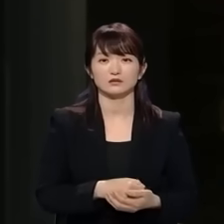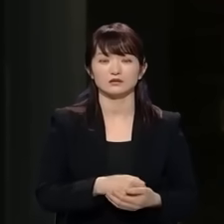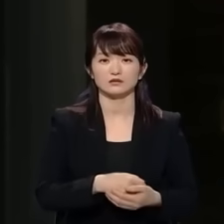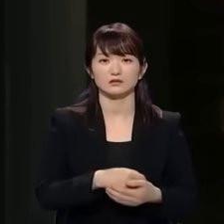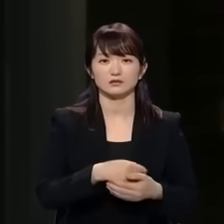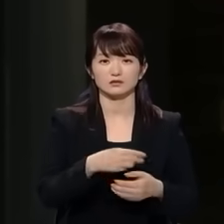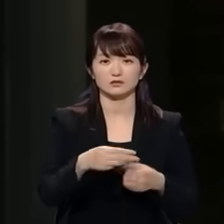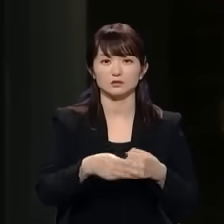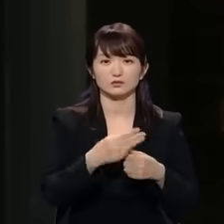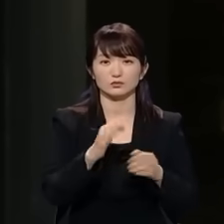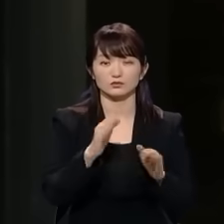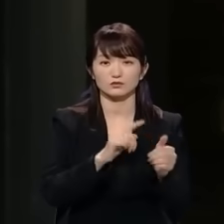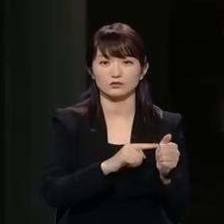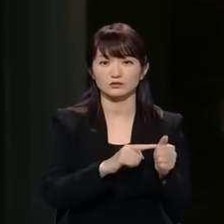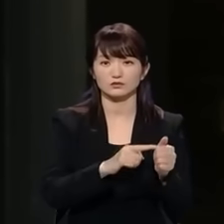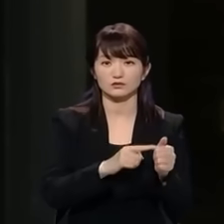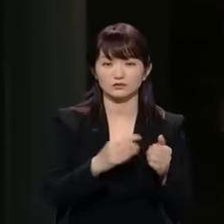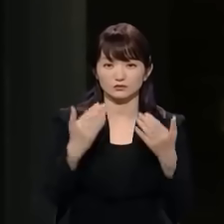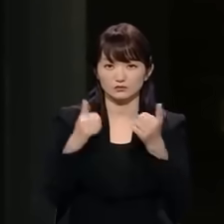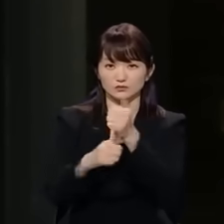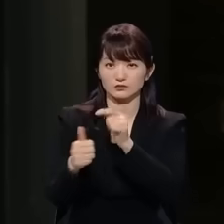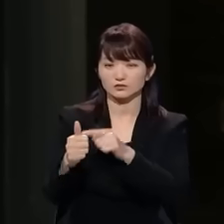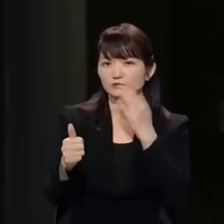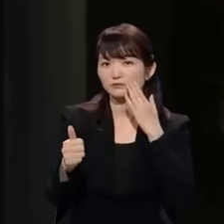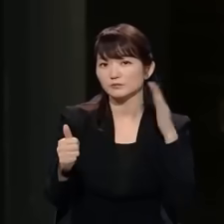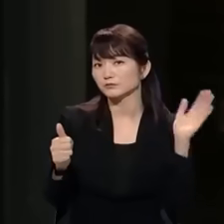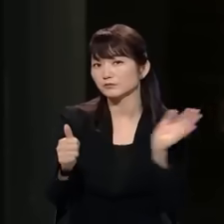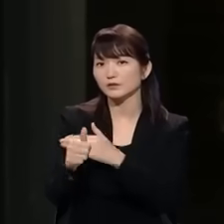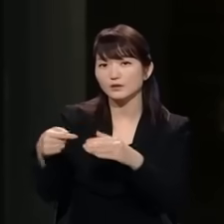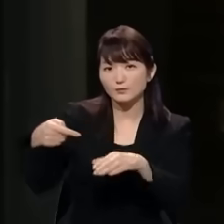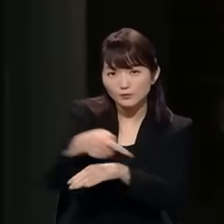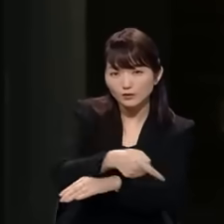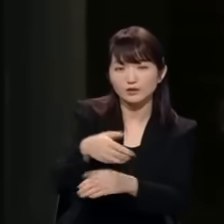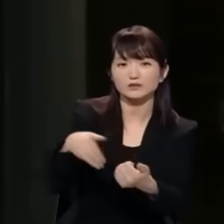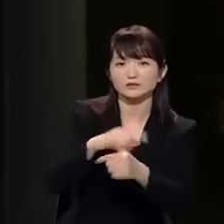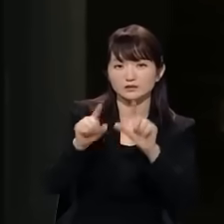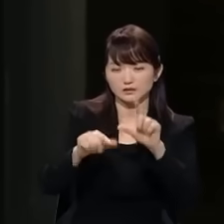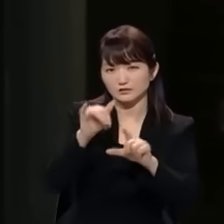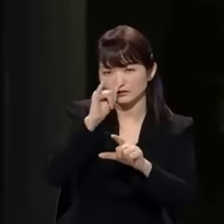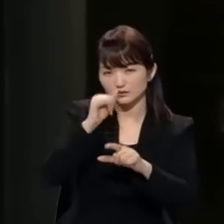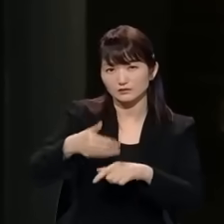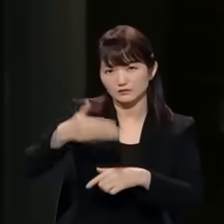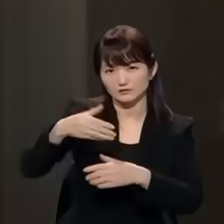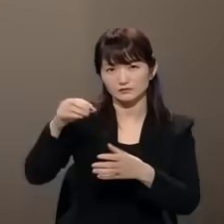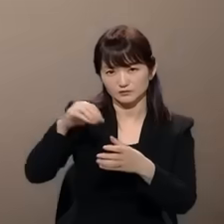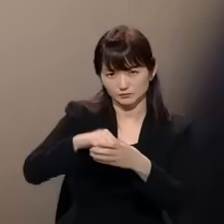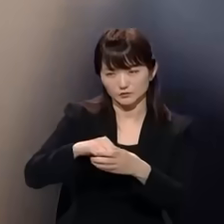선생님 이 뺨만 때린 게 아니었습니다. 당시 상황이 담긴 영상 보고 오시죠.